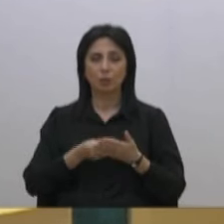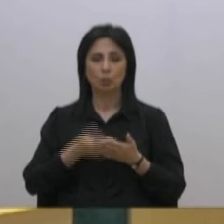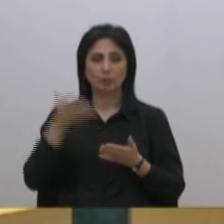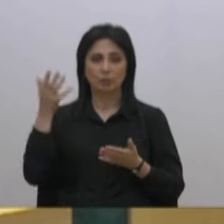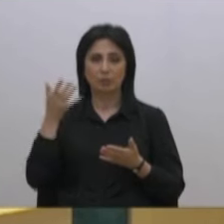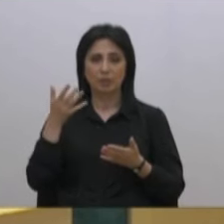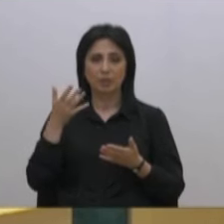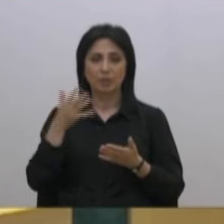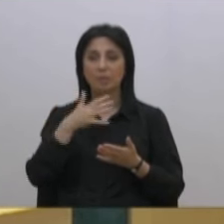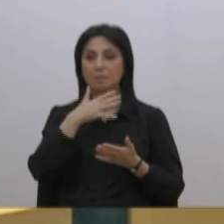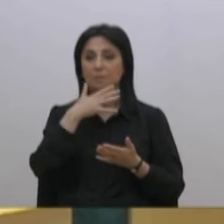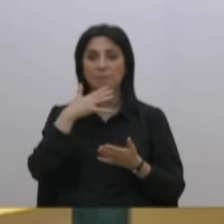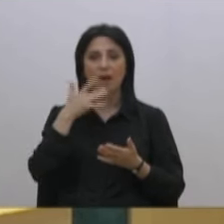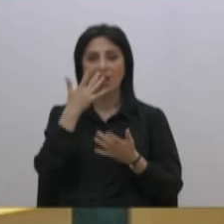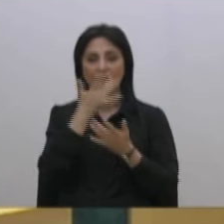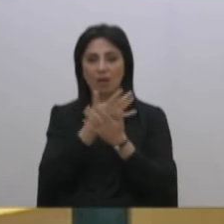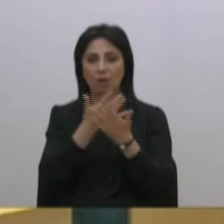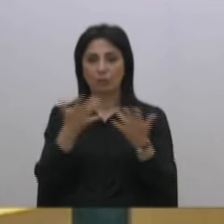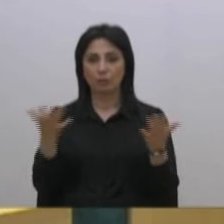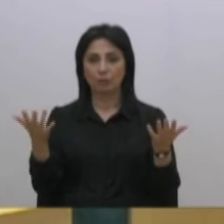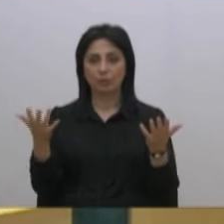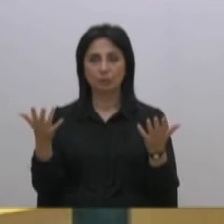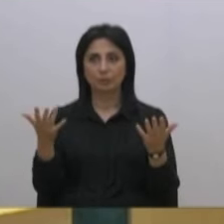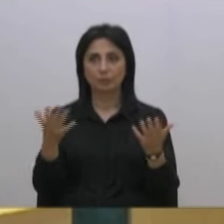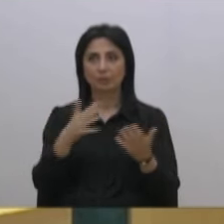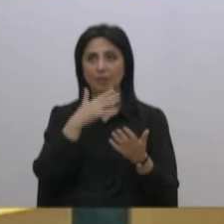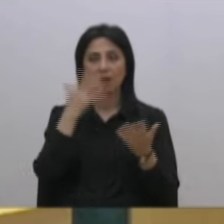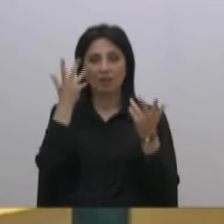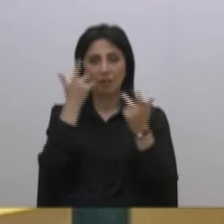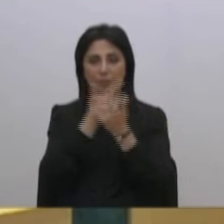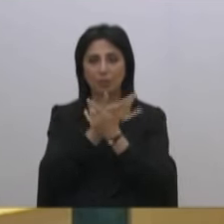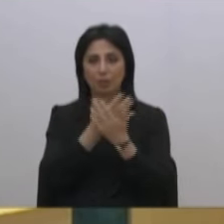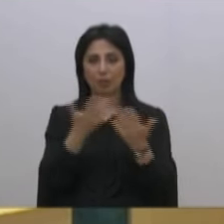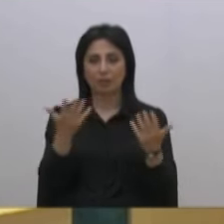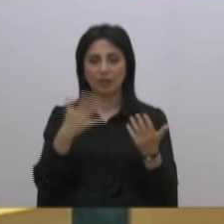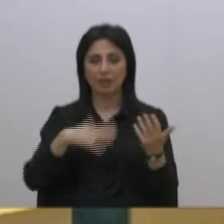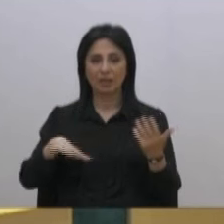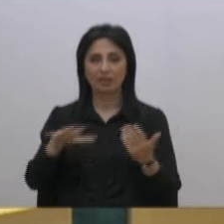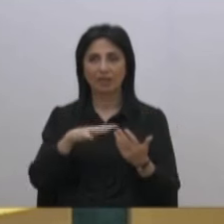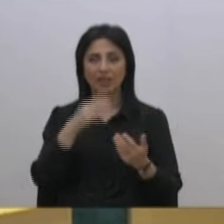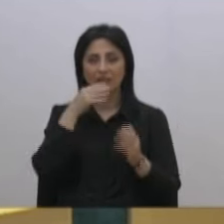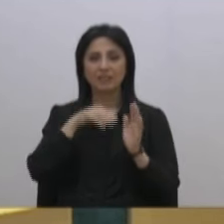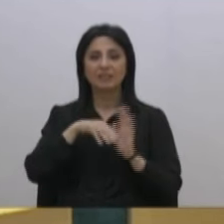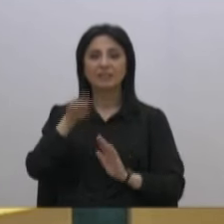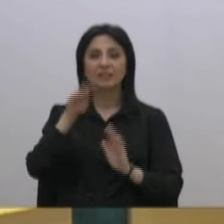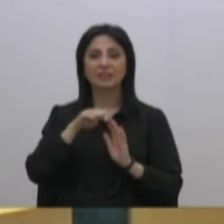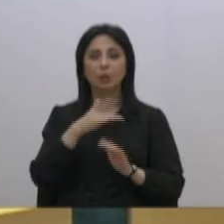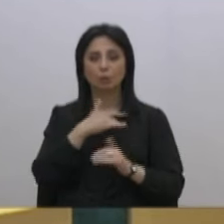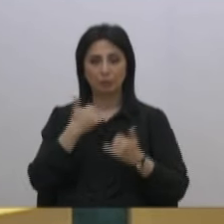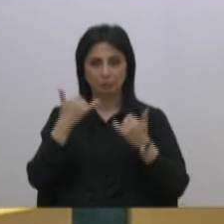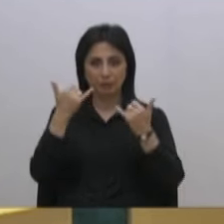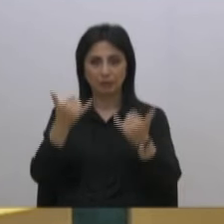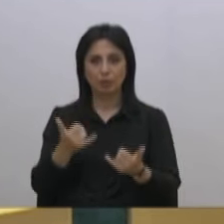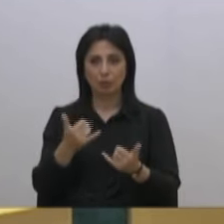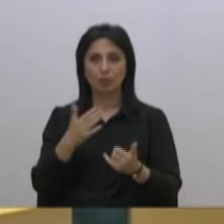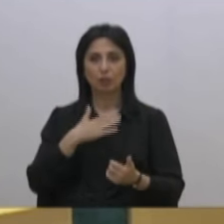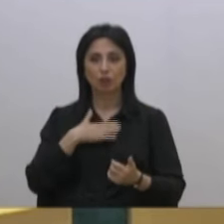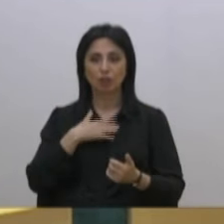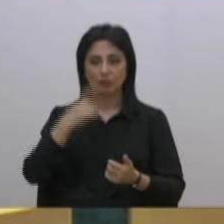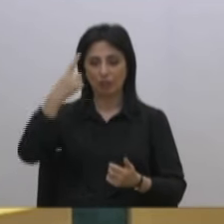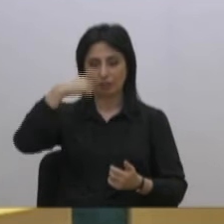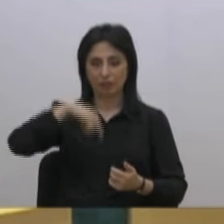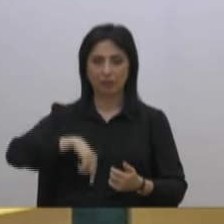უძვირფასესი, მრავალეროვნული, მრავალფეროვანი ქვეყანა, რომელიც საუკეთესოს იმსახურებს და ჩვენი